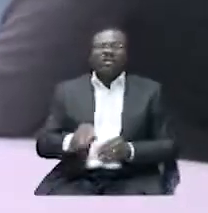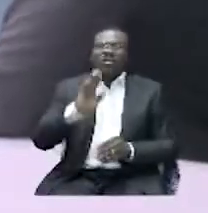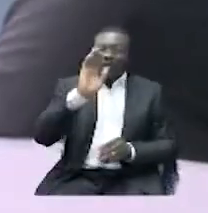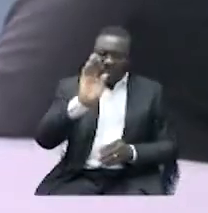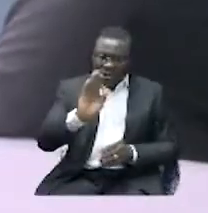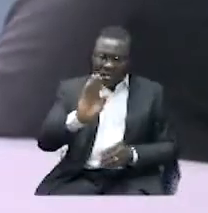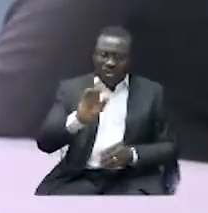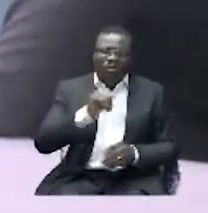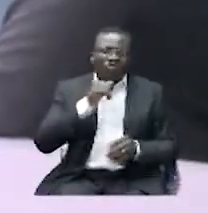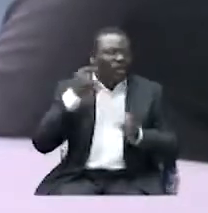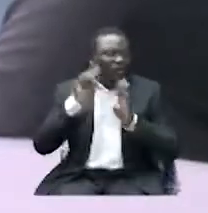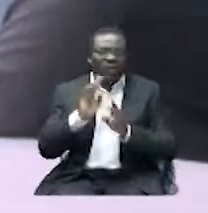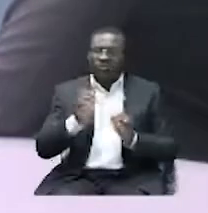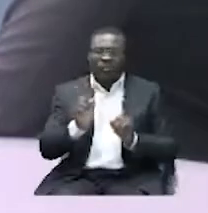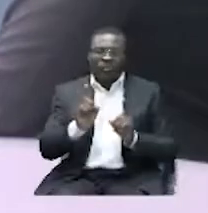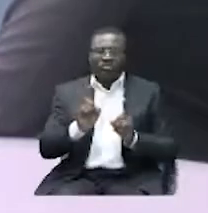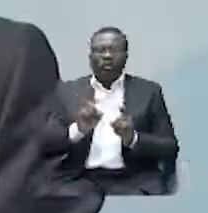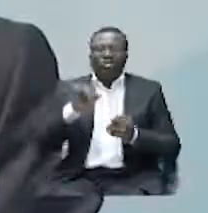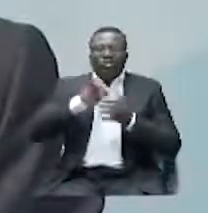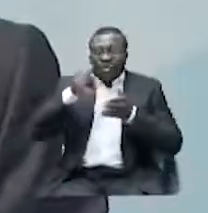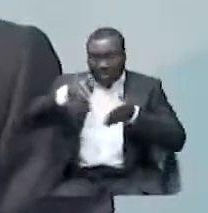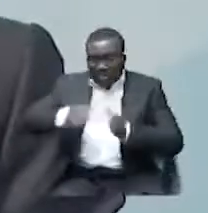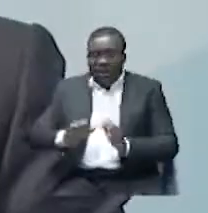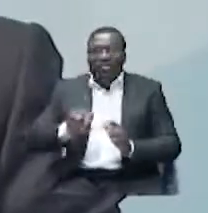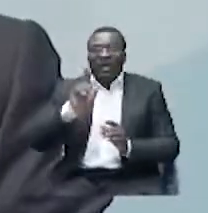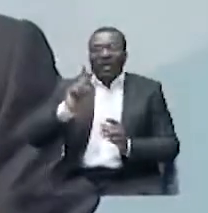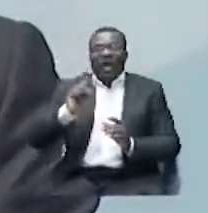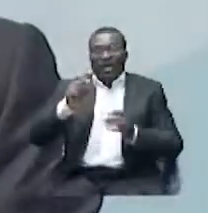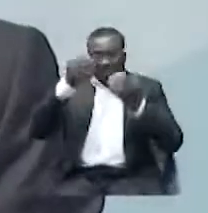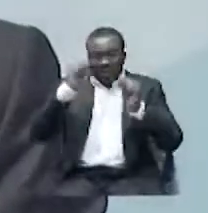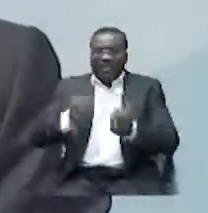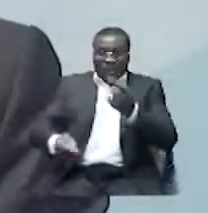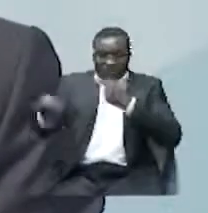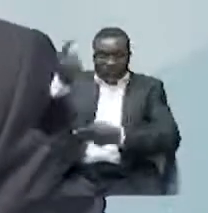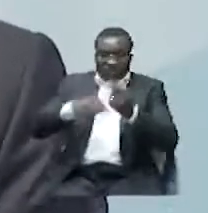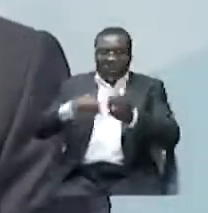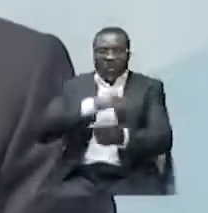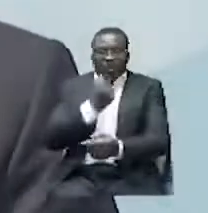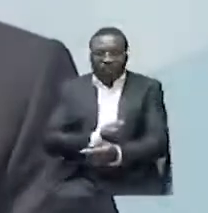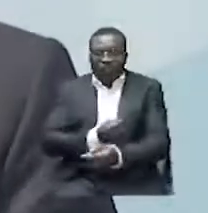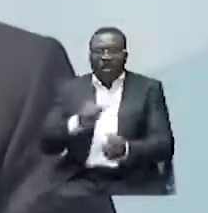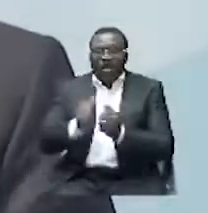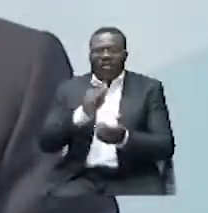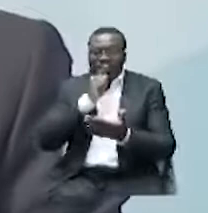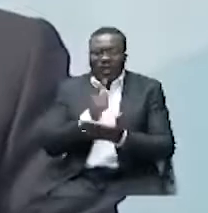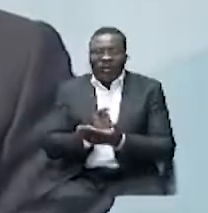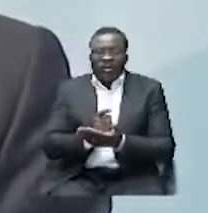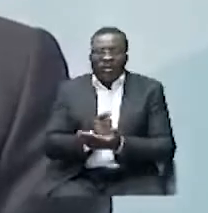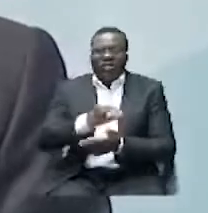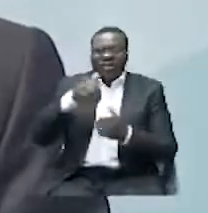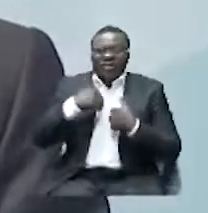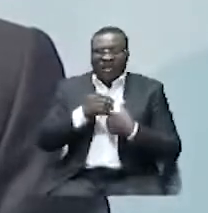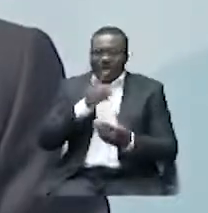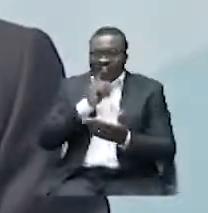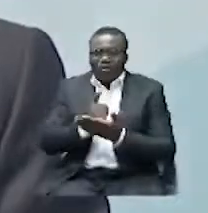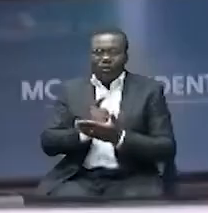dis. Ce qui permet à un président d'être réélu avec assurance, ce qui assure la réélection